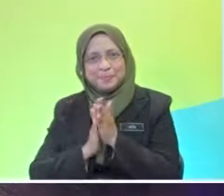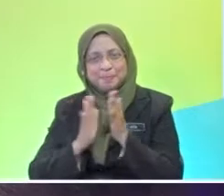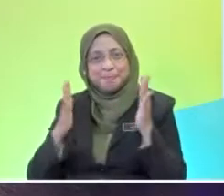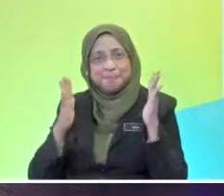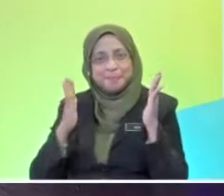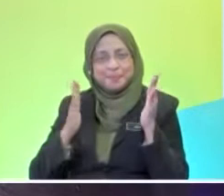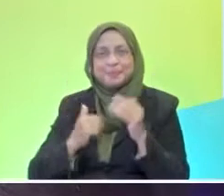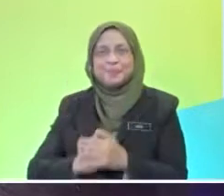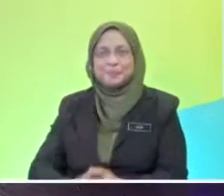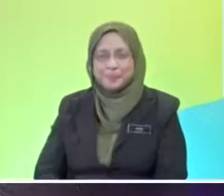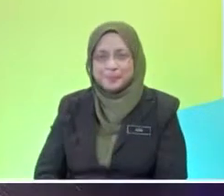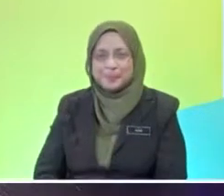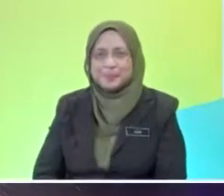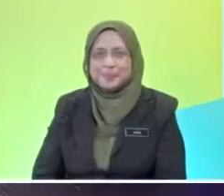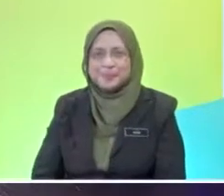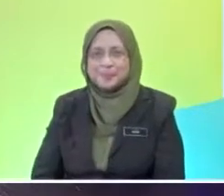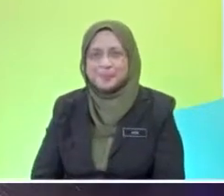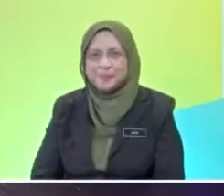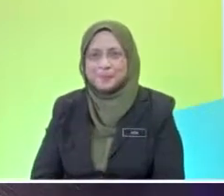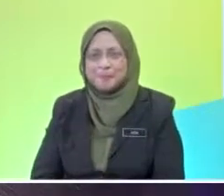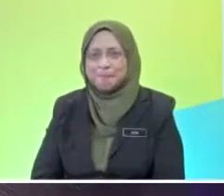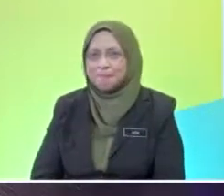betul. Okey, cikgu.